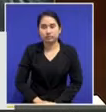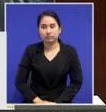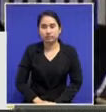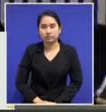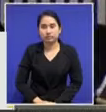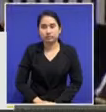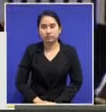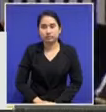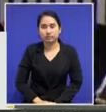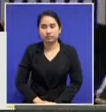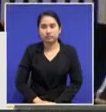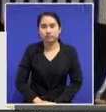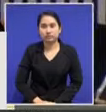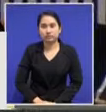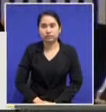ร